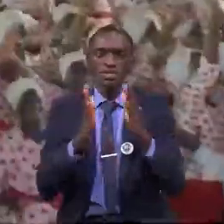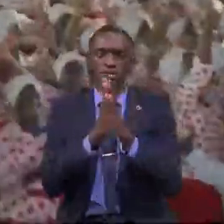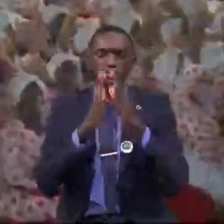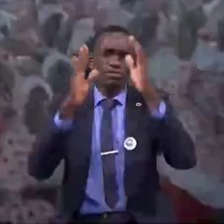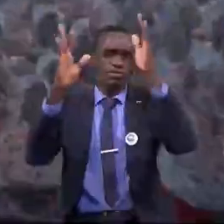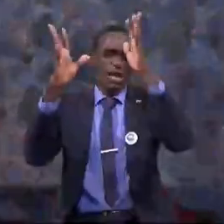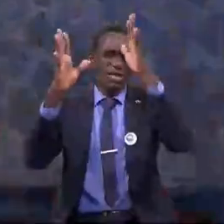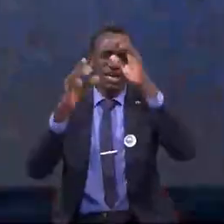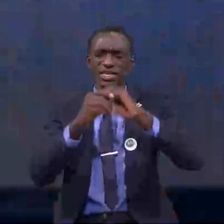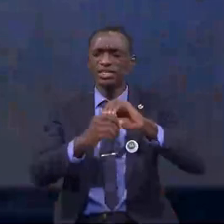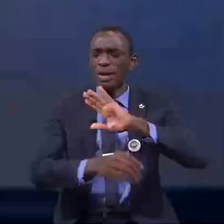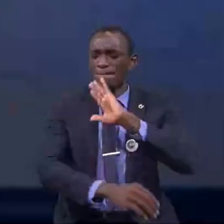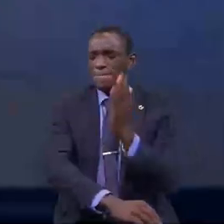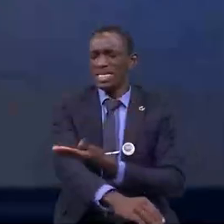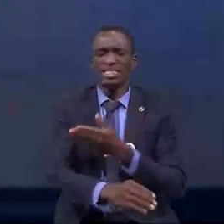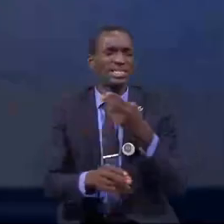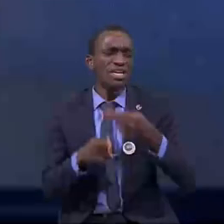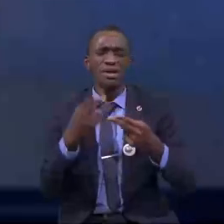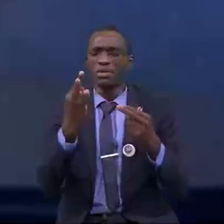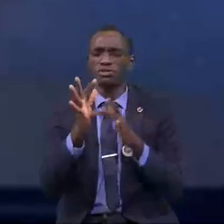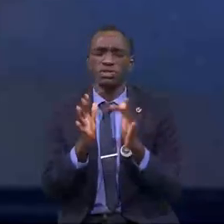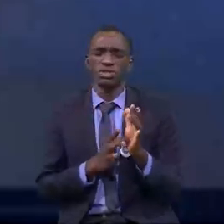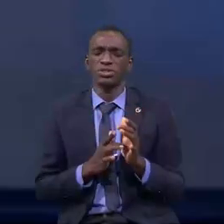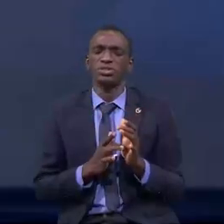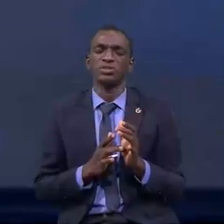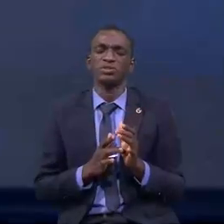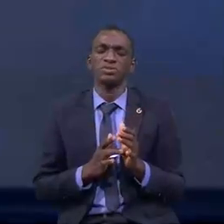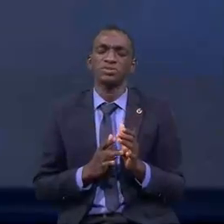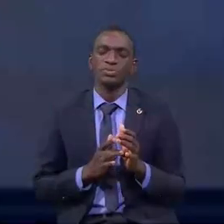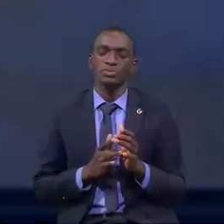Père, au nom puissant de Jésus,